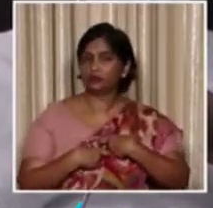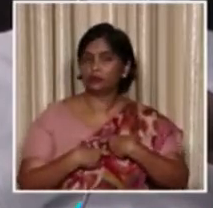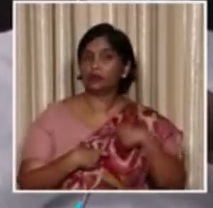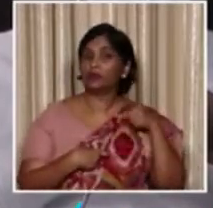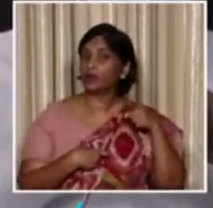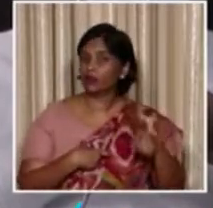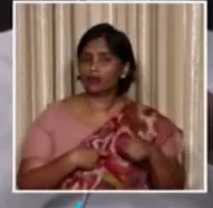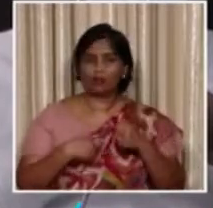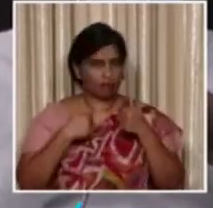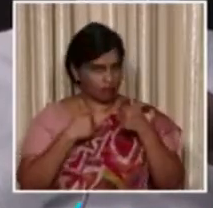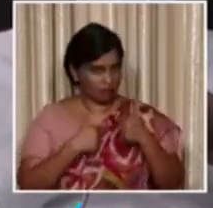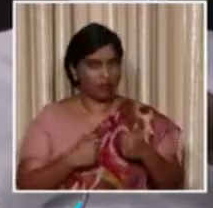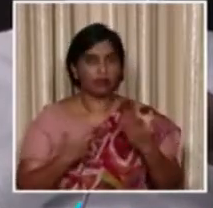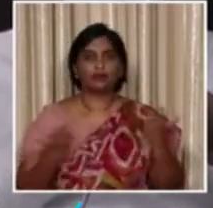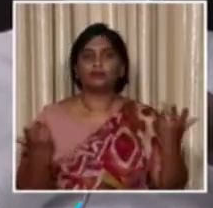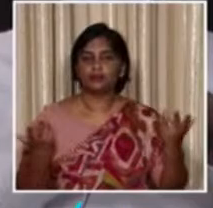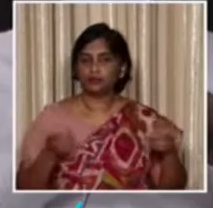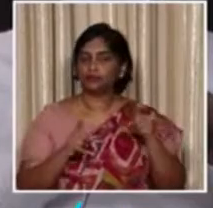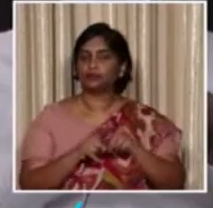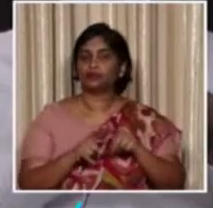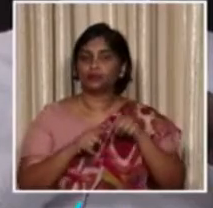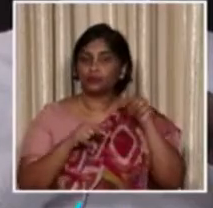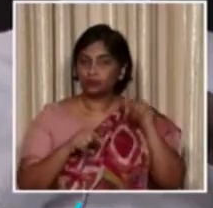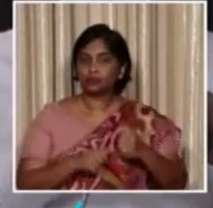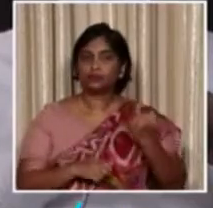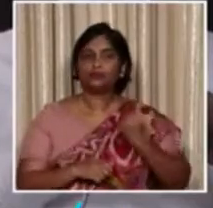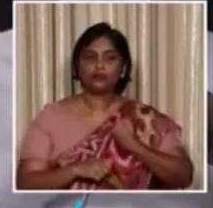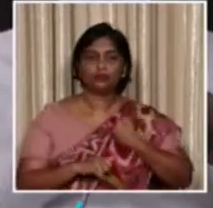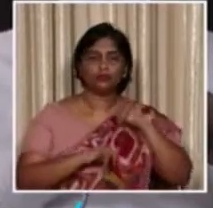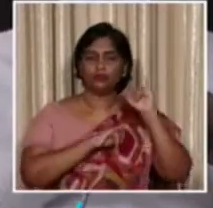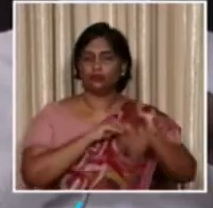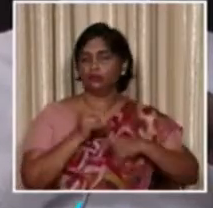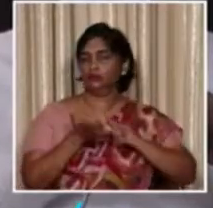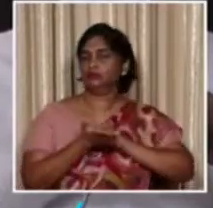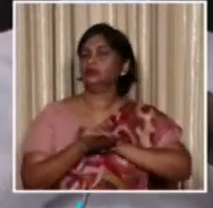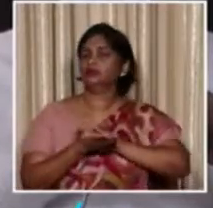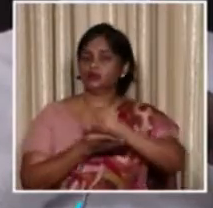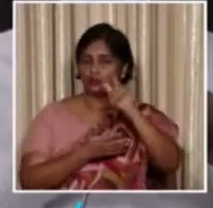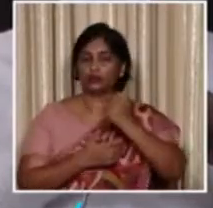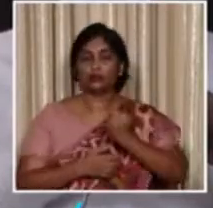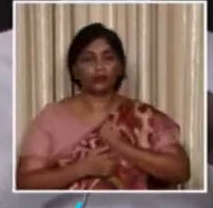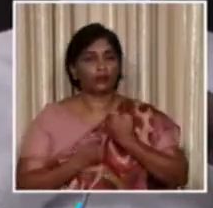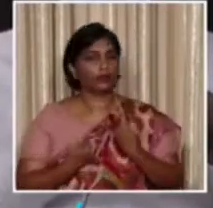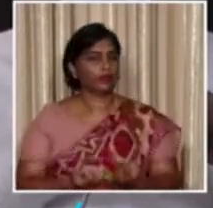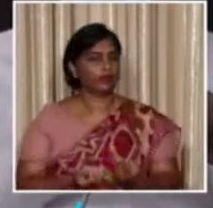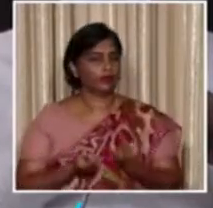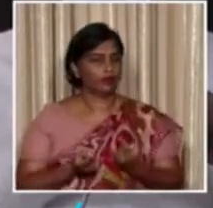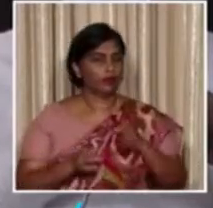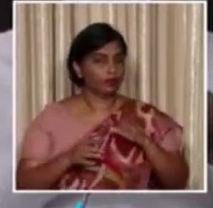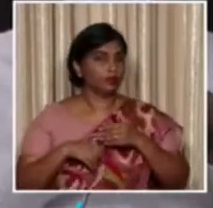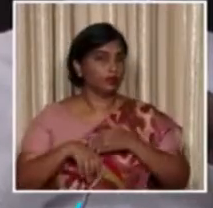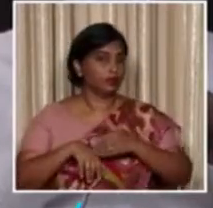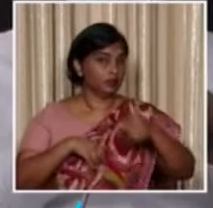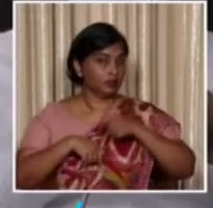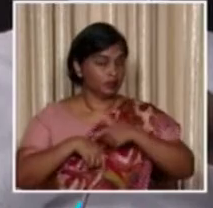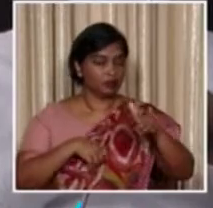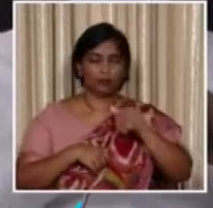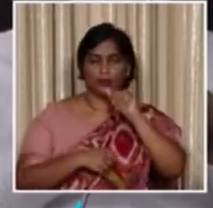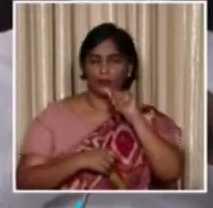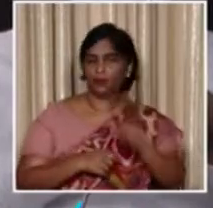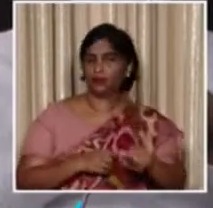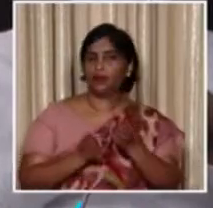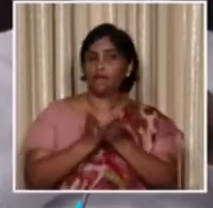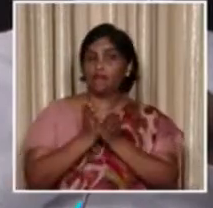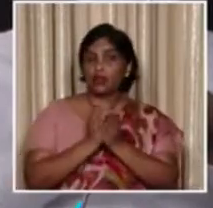ඒක සාධාරණ නැහැ. ඒ නිසා දැනට ඇතැම් වෛද්‍යවරු රටහැර යෑම වෛද්‍යවරුන්ගේ හිගයක් පවතින මෙවැනි අවස්ථාවක කිසිදු